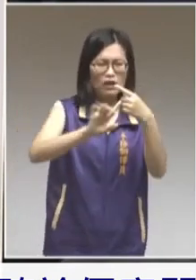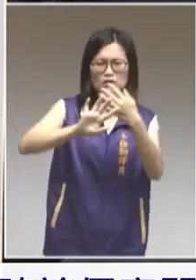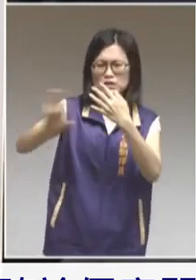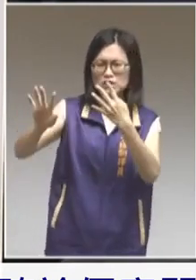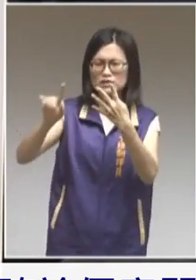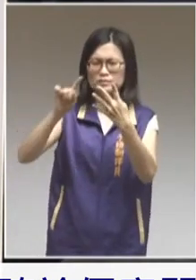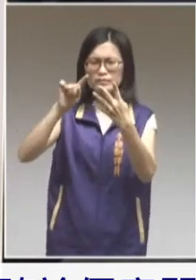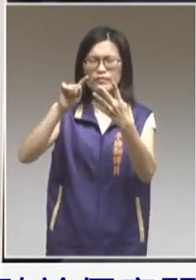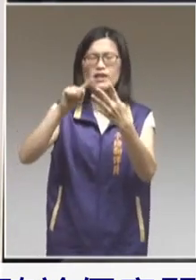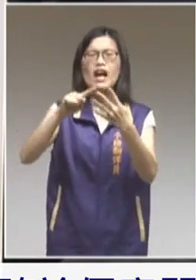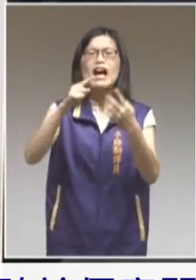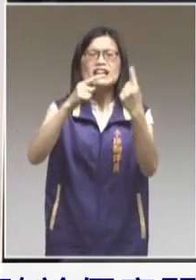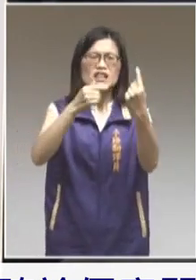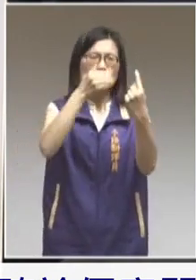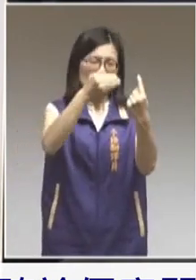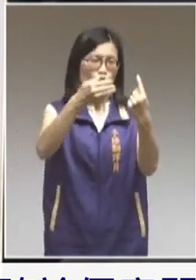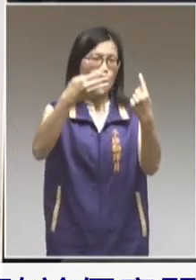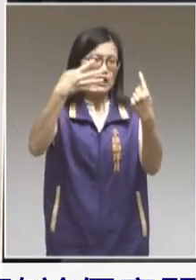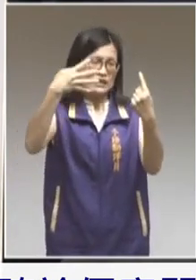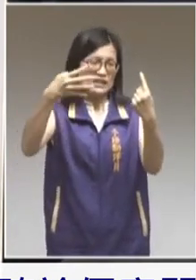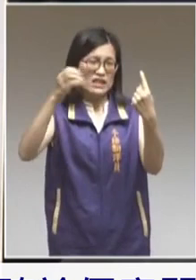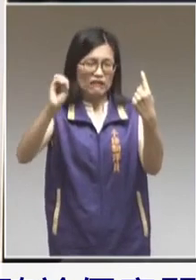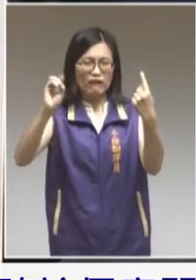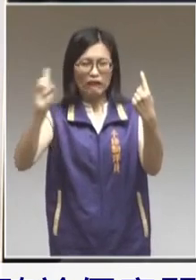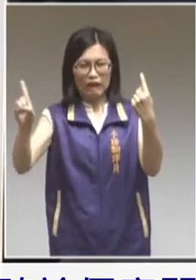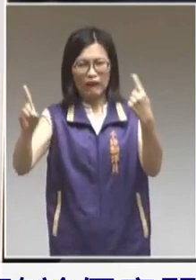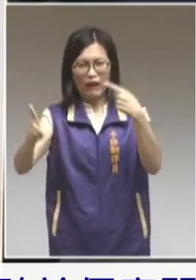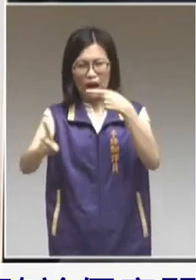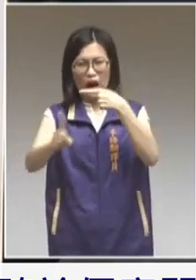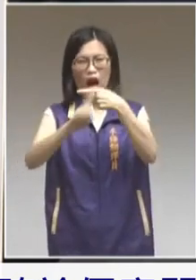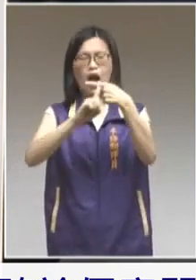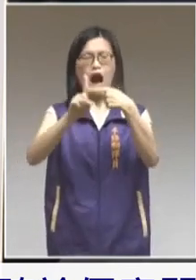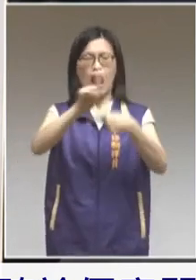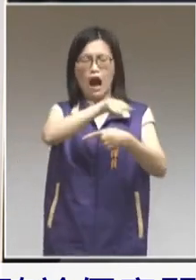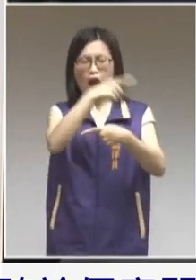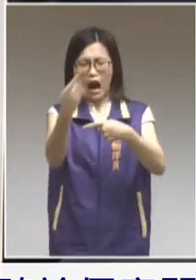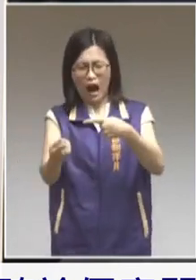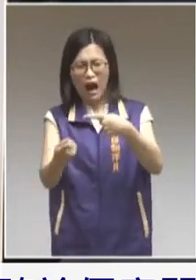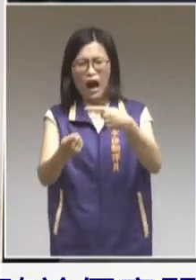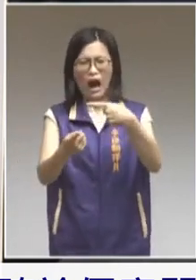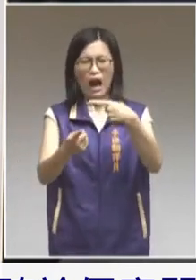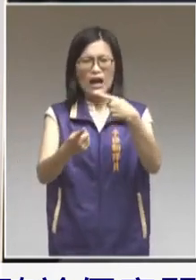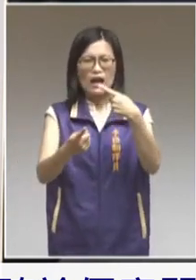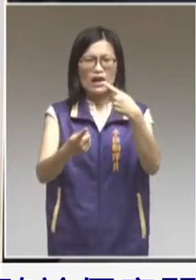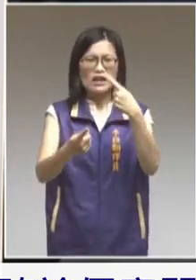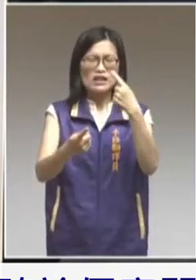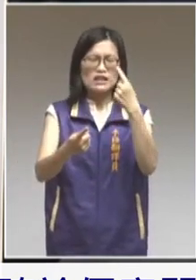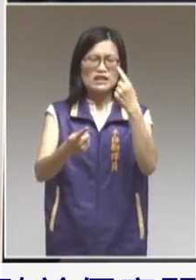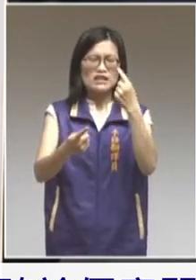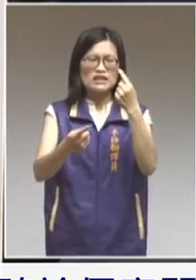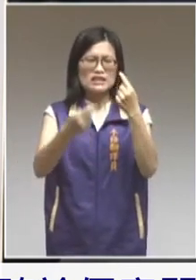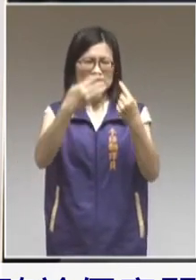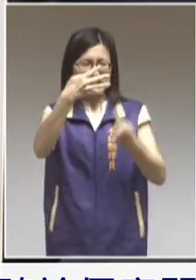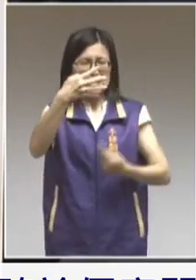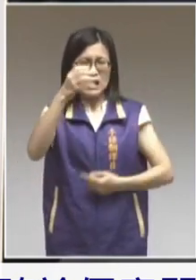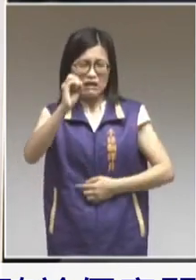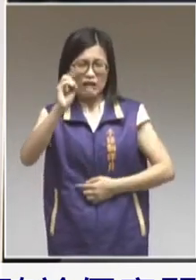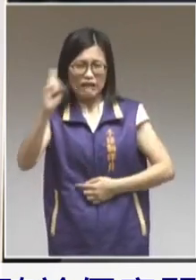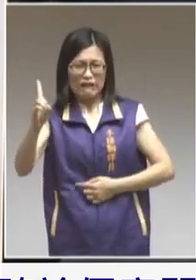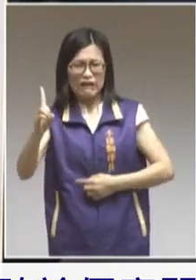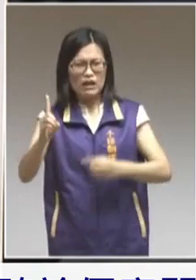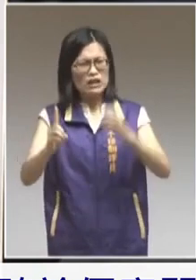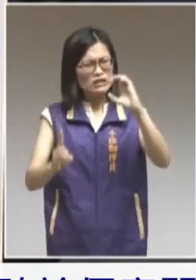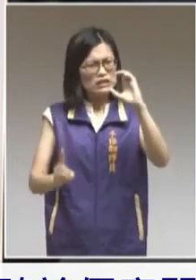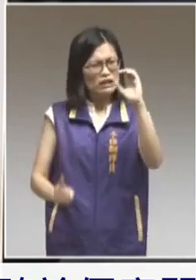友人19401也接了确诊。那我们可以看到19401它的 CT 值就有很明显的差